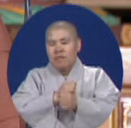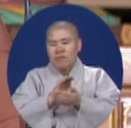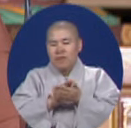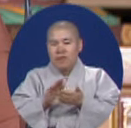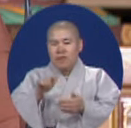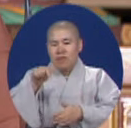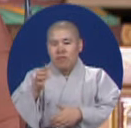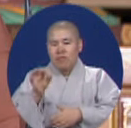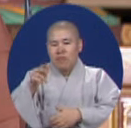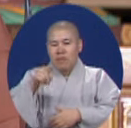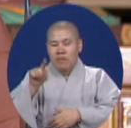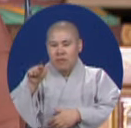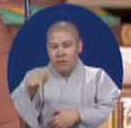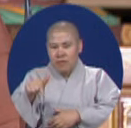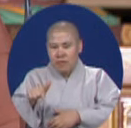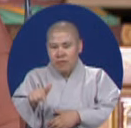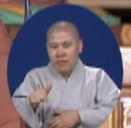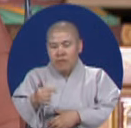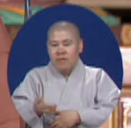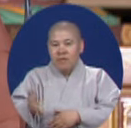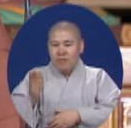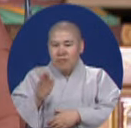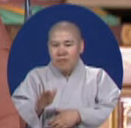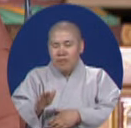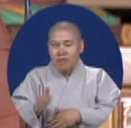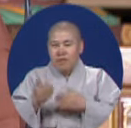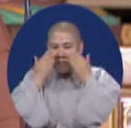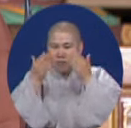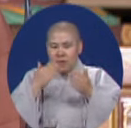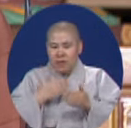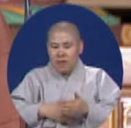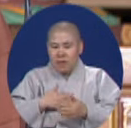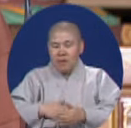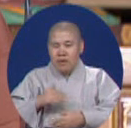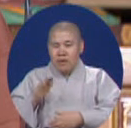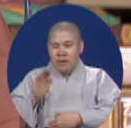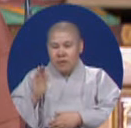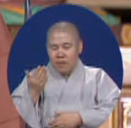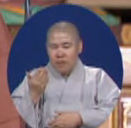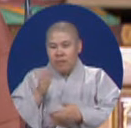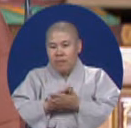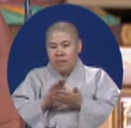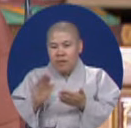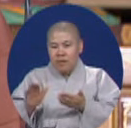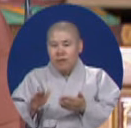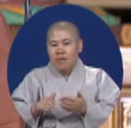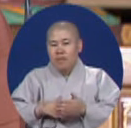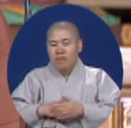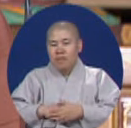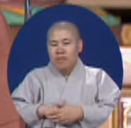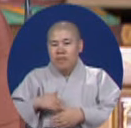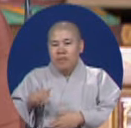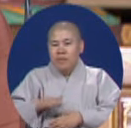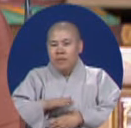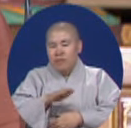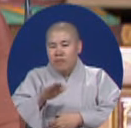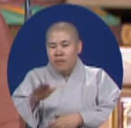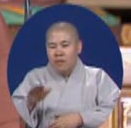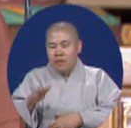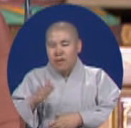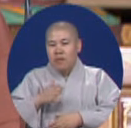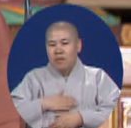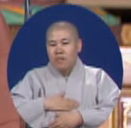공적. 그런데 아주 분명하게 알아요. 이걸 소소영령이라고 그래요. 그래서 우리